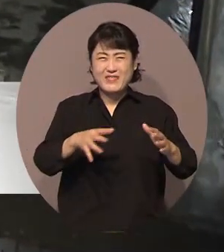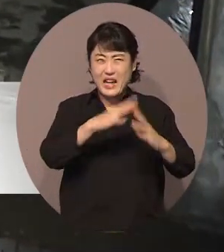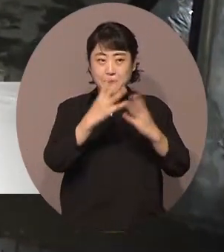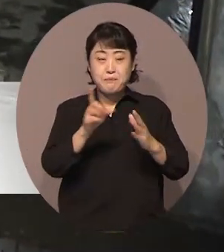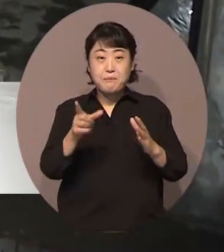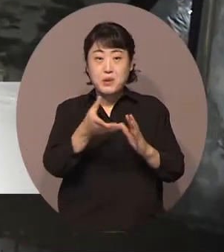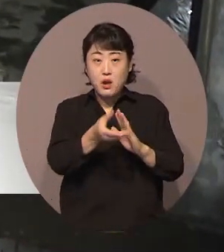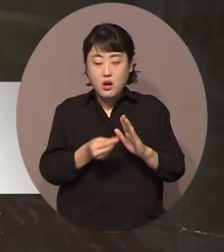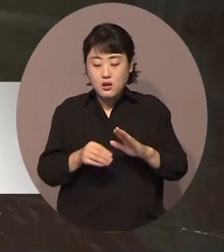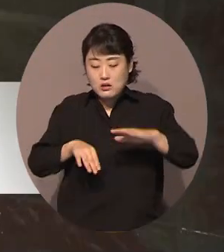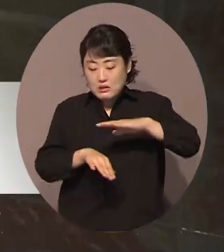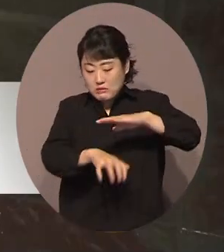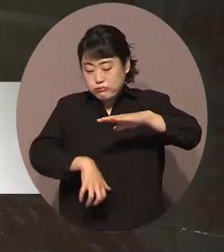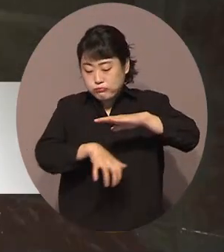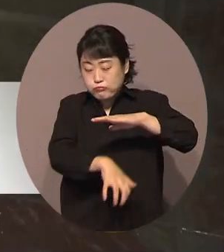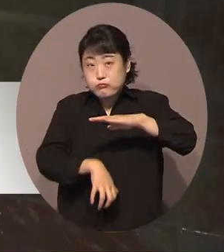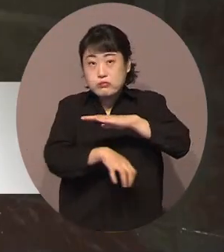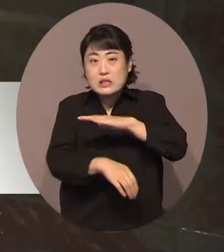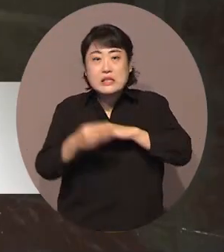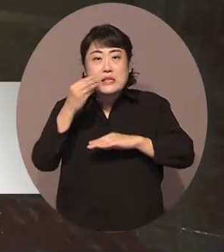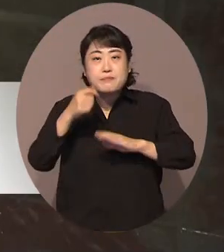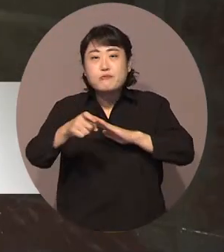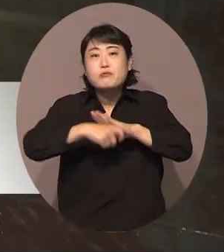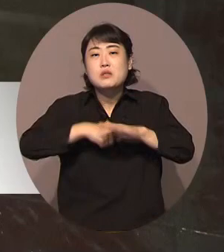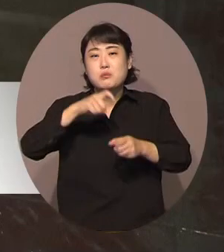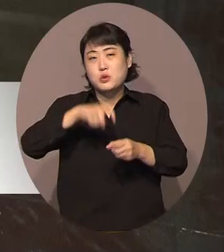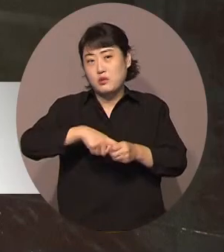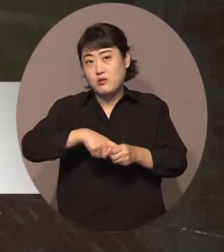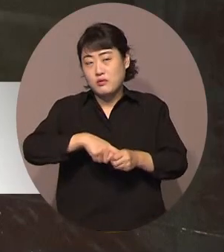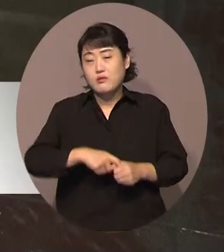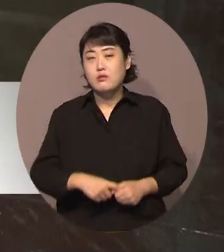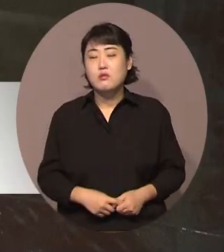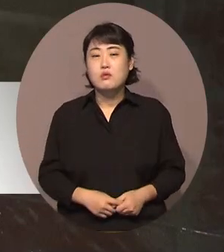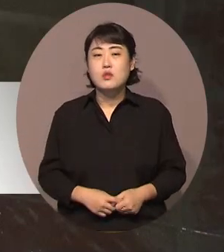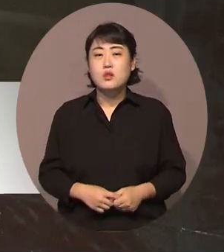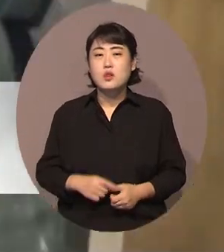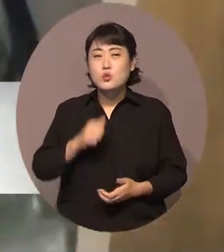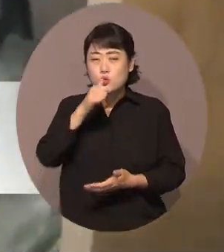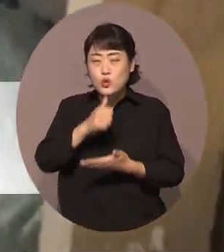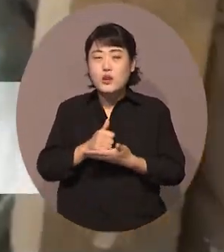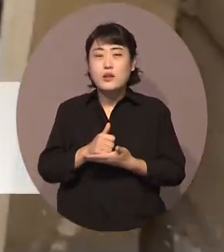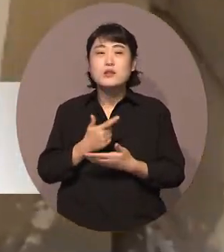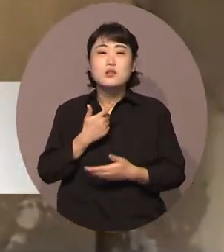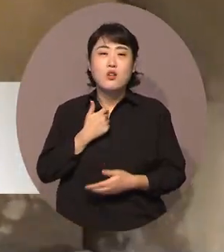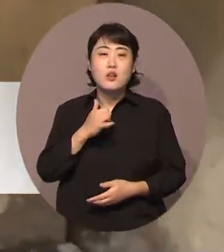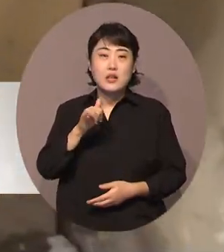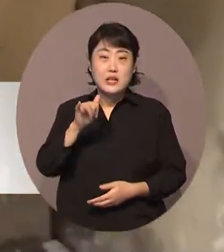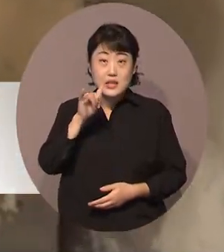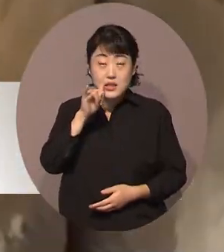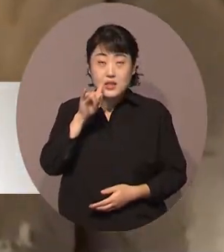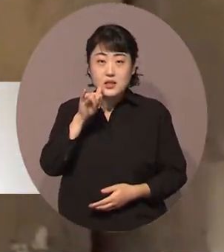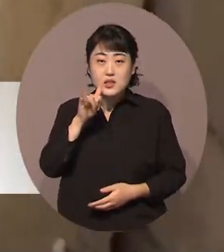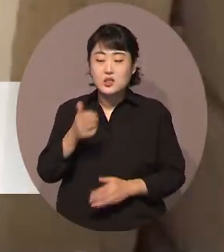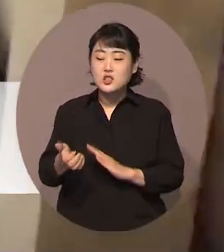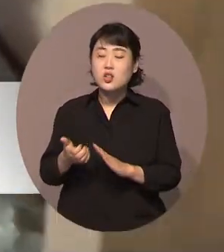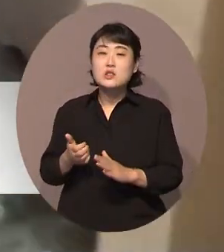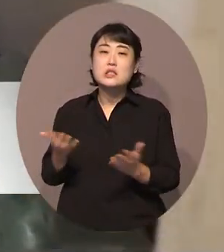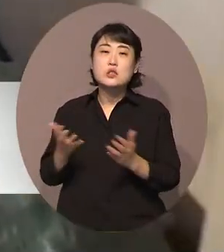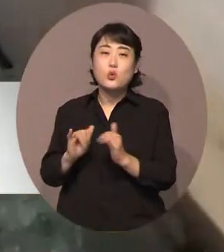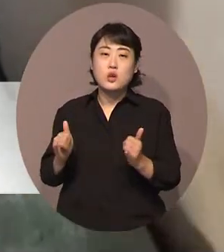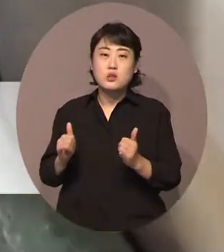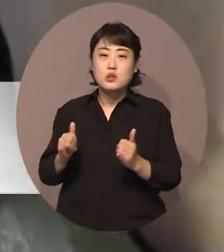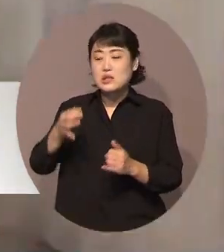송유관에서 기름을 빼내려 혐의로 기소됐습니다 특히 동종 범죄 전력이 있는 송유관공사 전 직원을